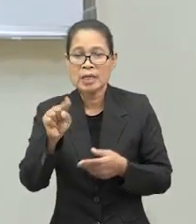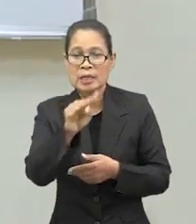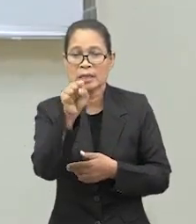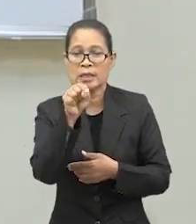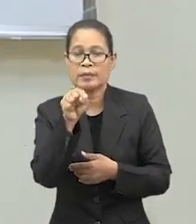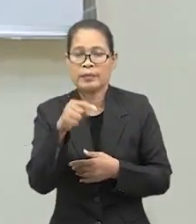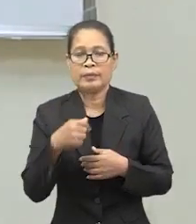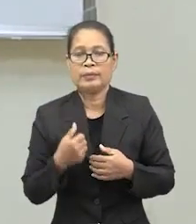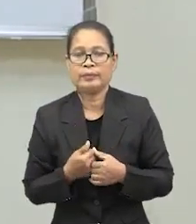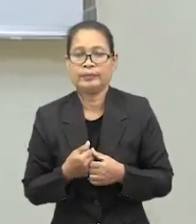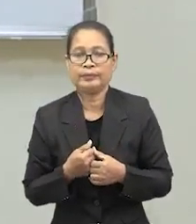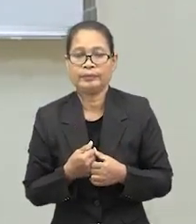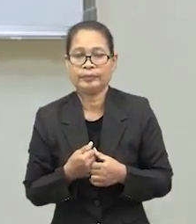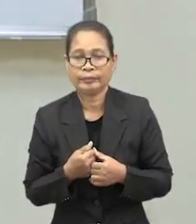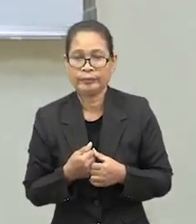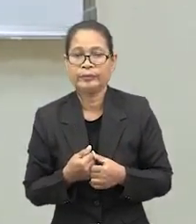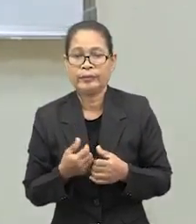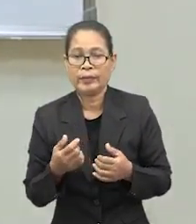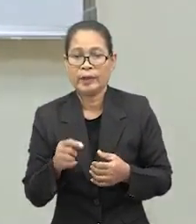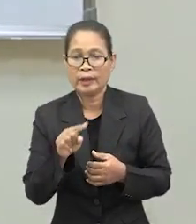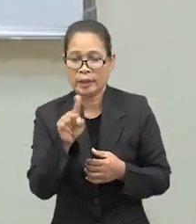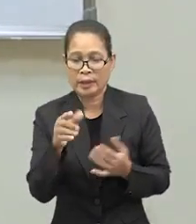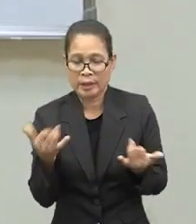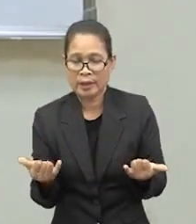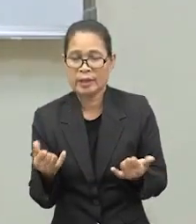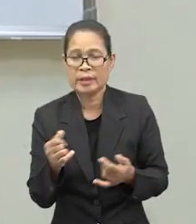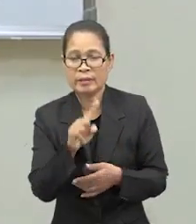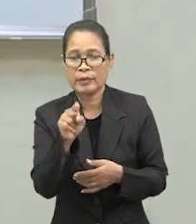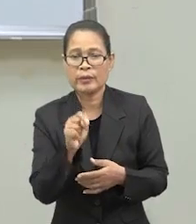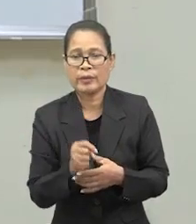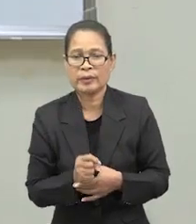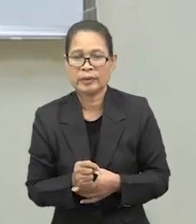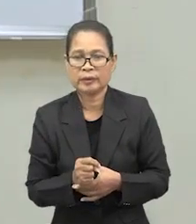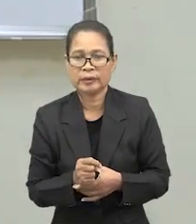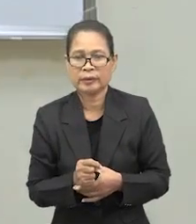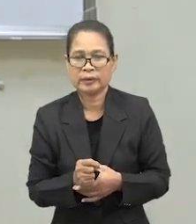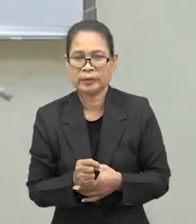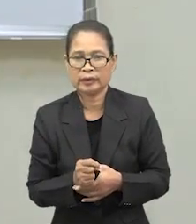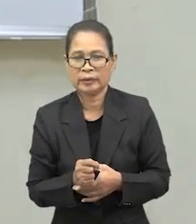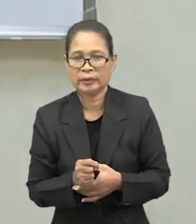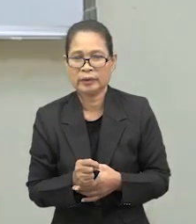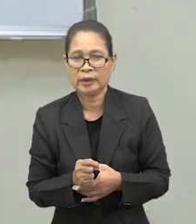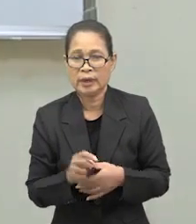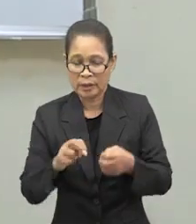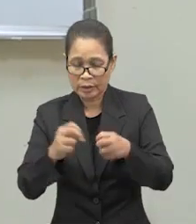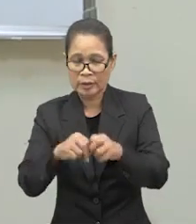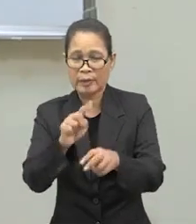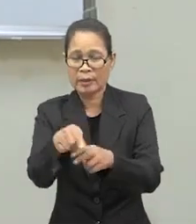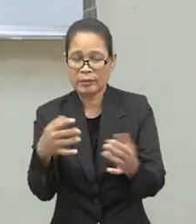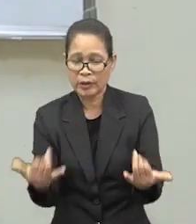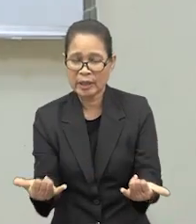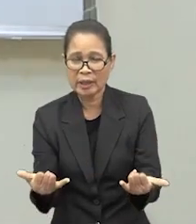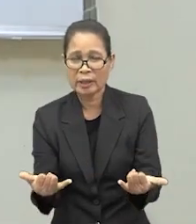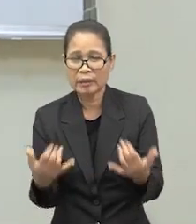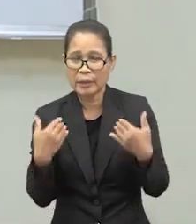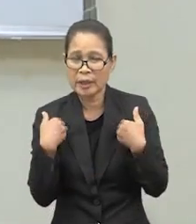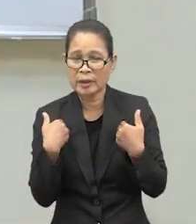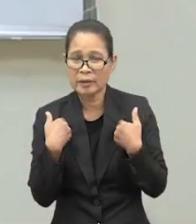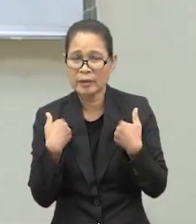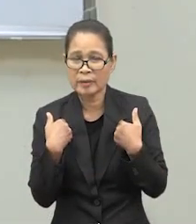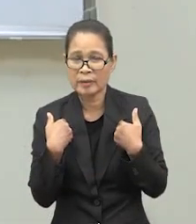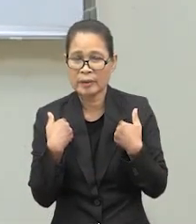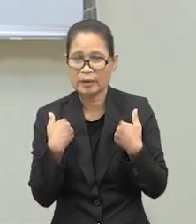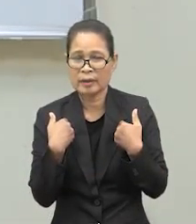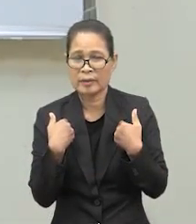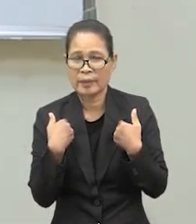khốn sầm nùa nè ní có sầm nùa chà chơi chùm náo đi